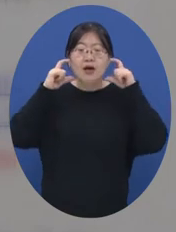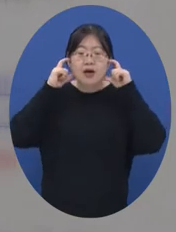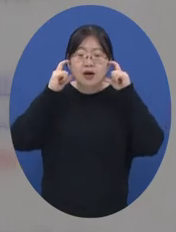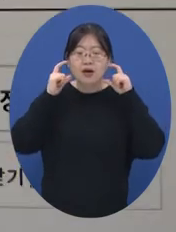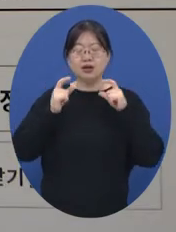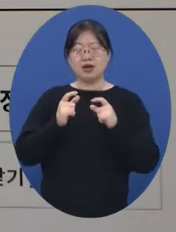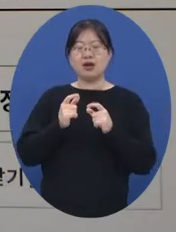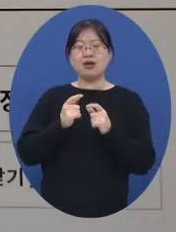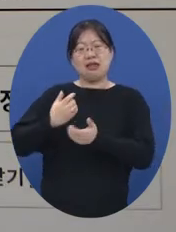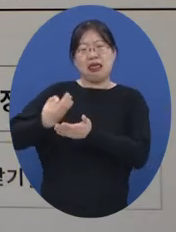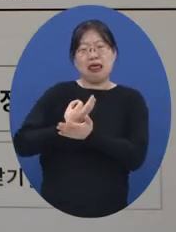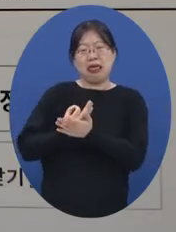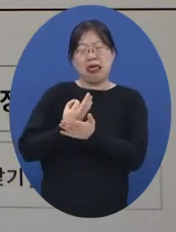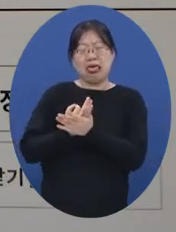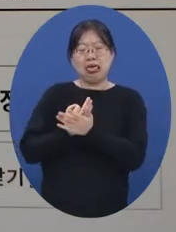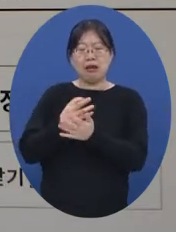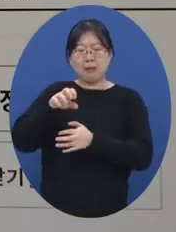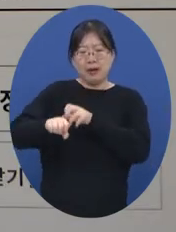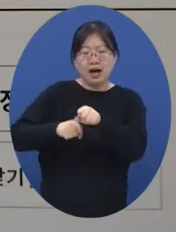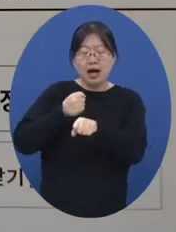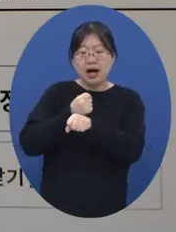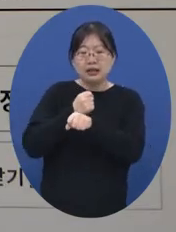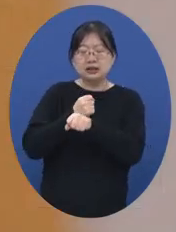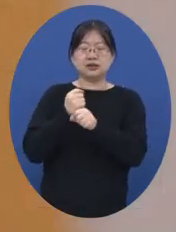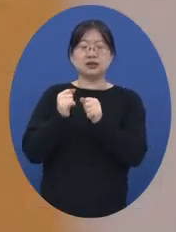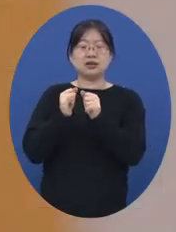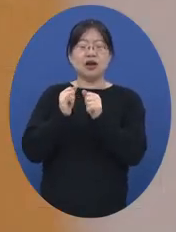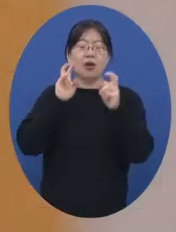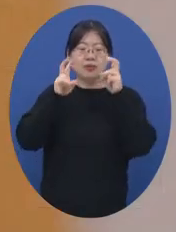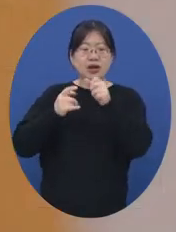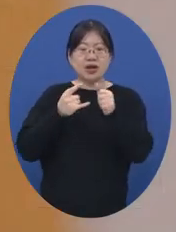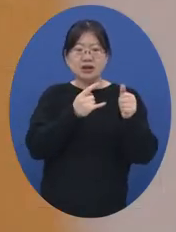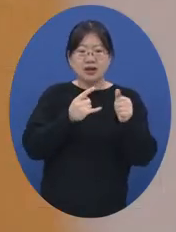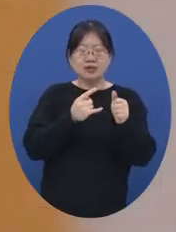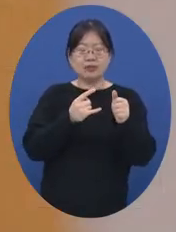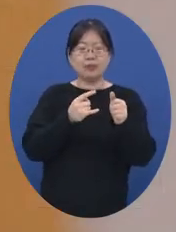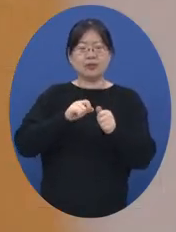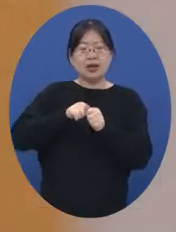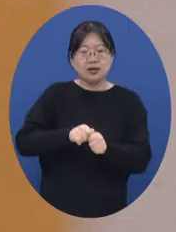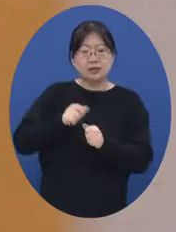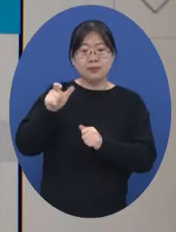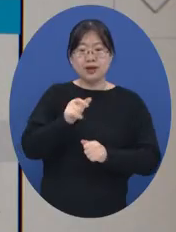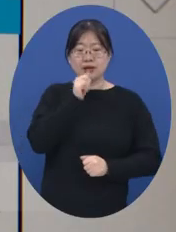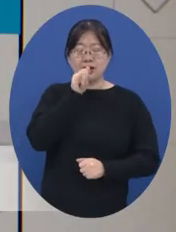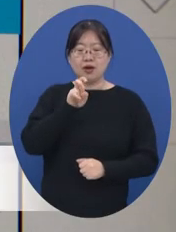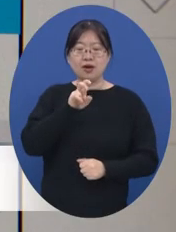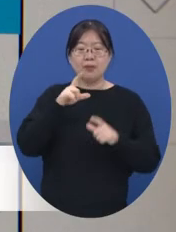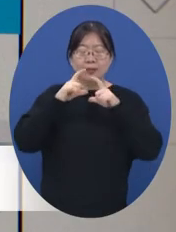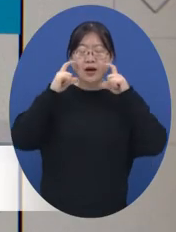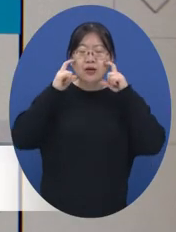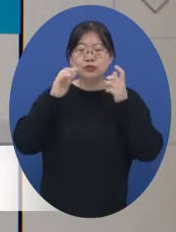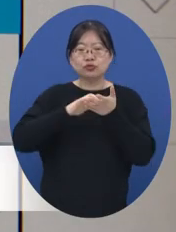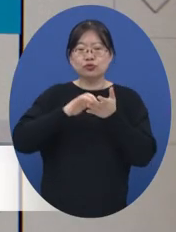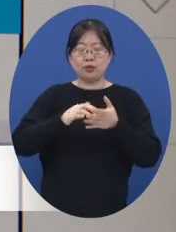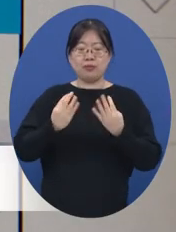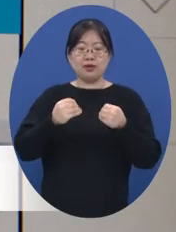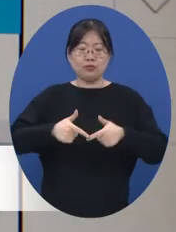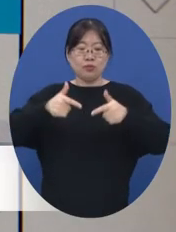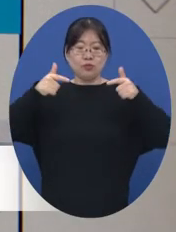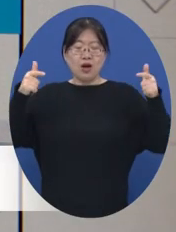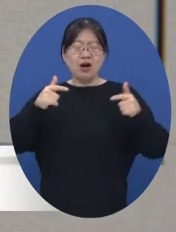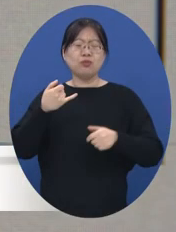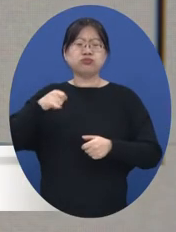대목장 사드 폭리 취하고 장난질 하는 없자 들에 대해서도 철퇴를 들었습니다 마스크 수요가 많아지면서